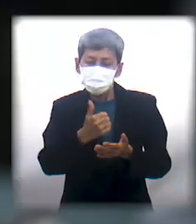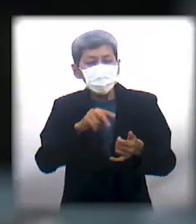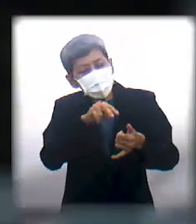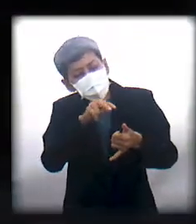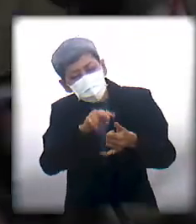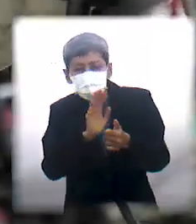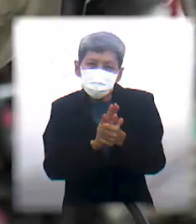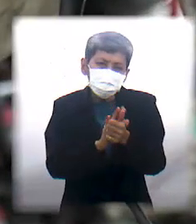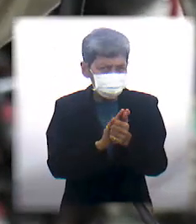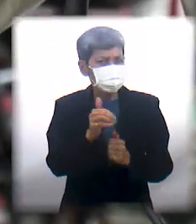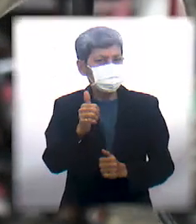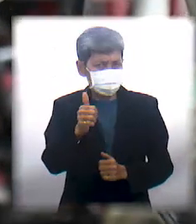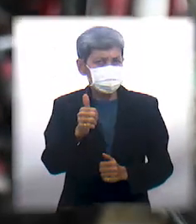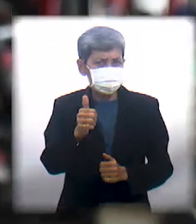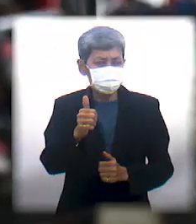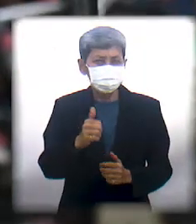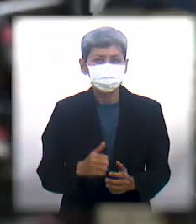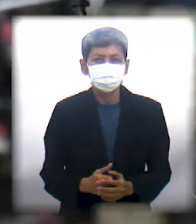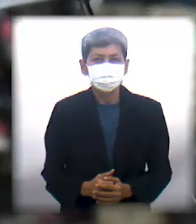แลตลอด